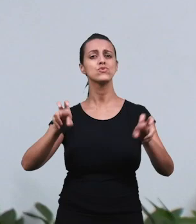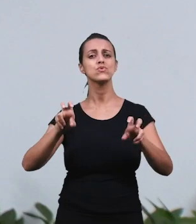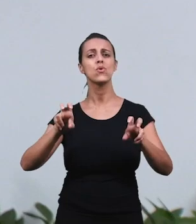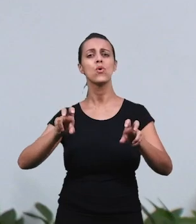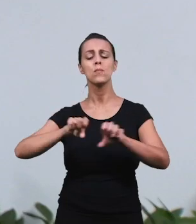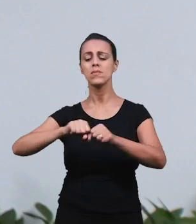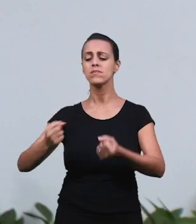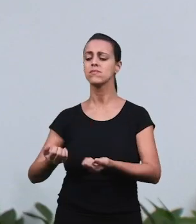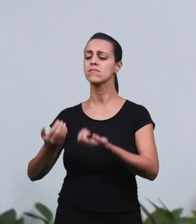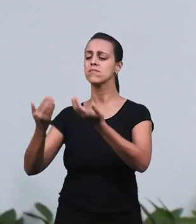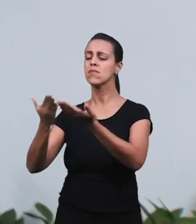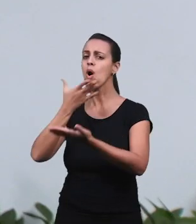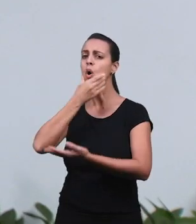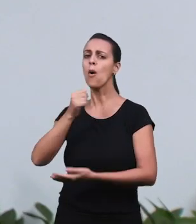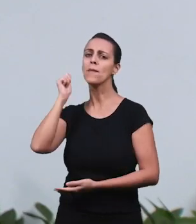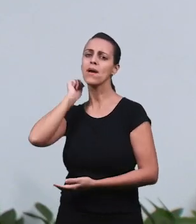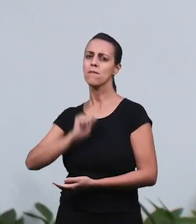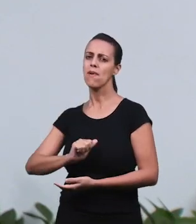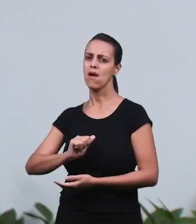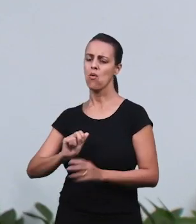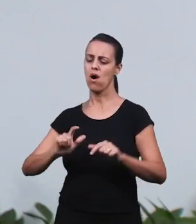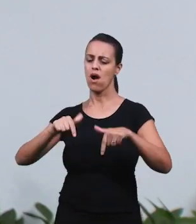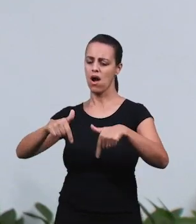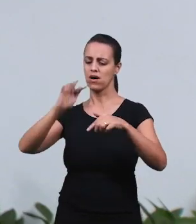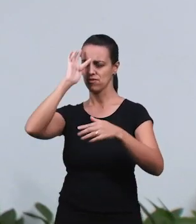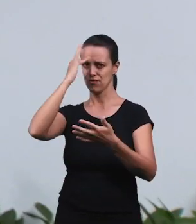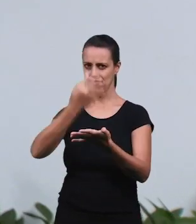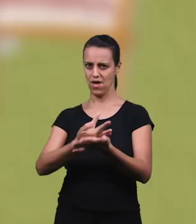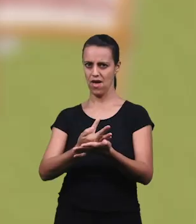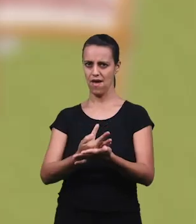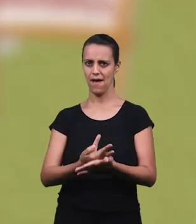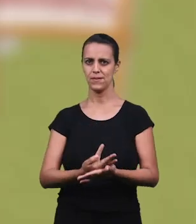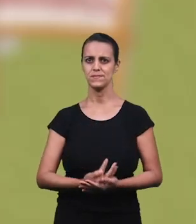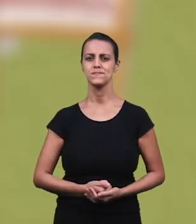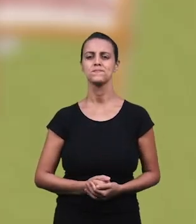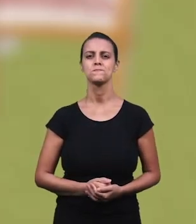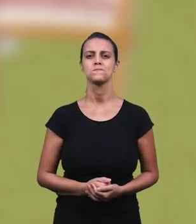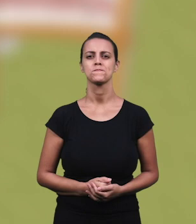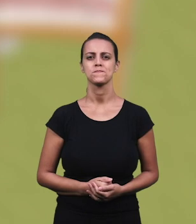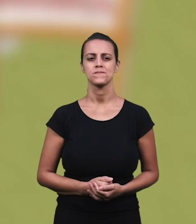en parlant sur l'offrande d'Abel, un acte de foi.